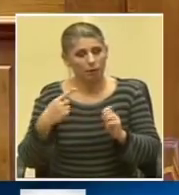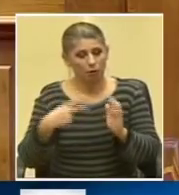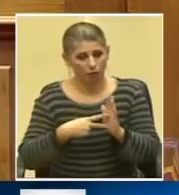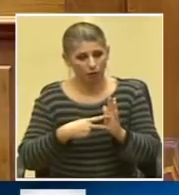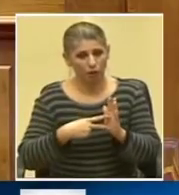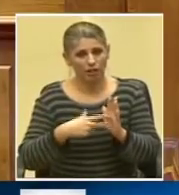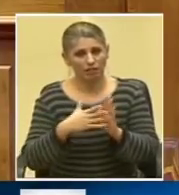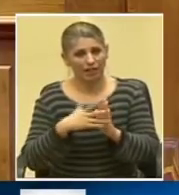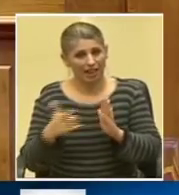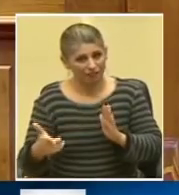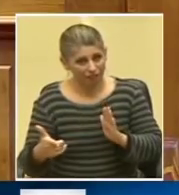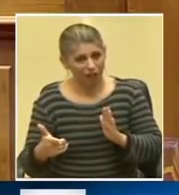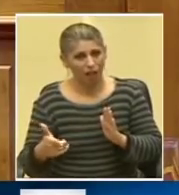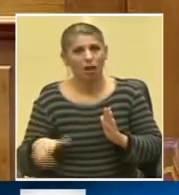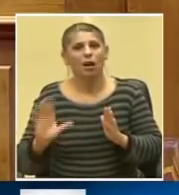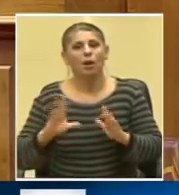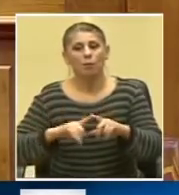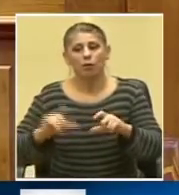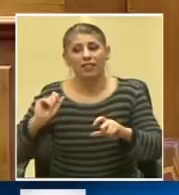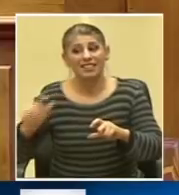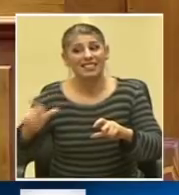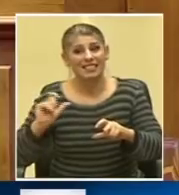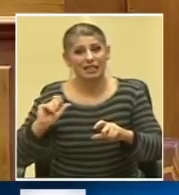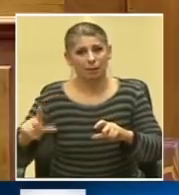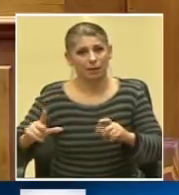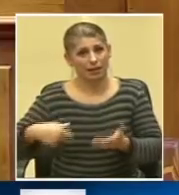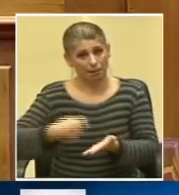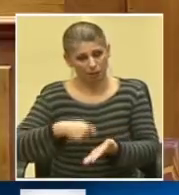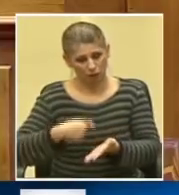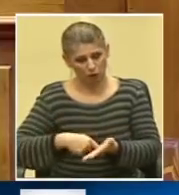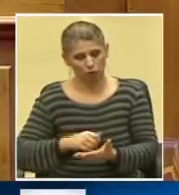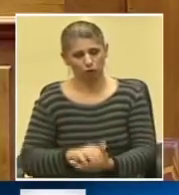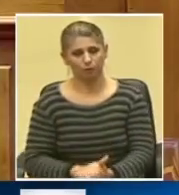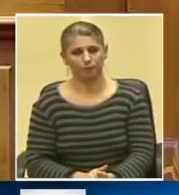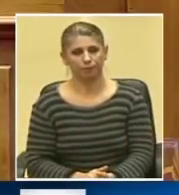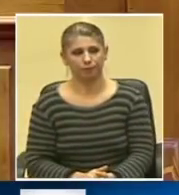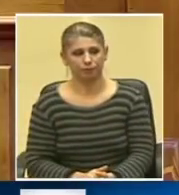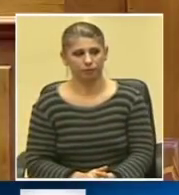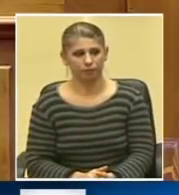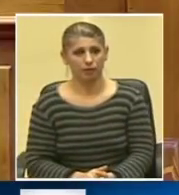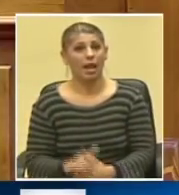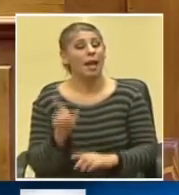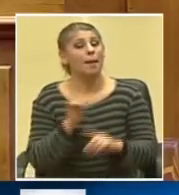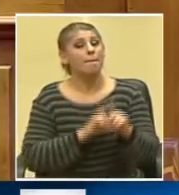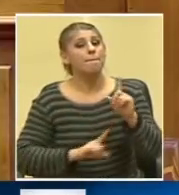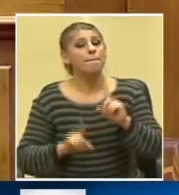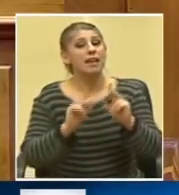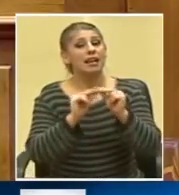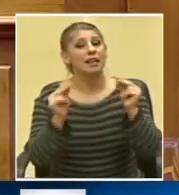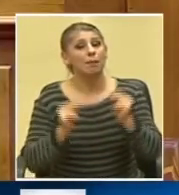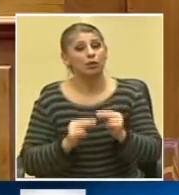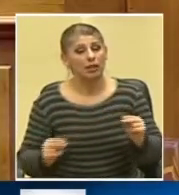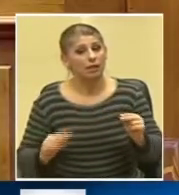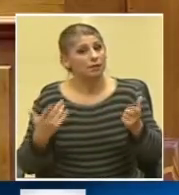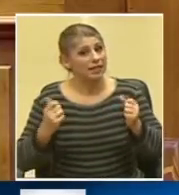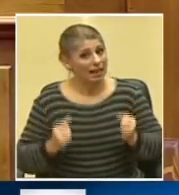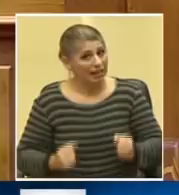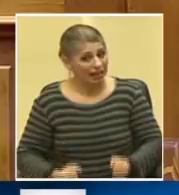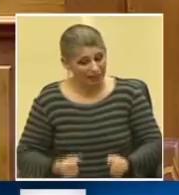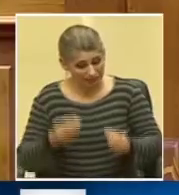που δεν πήγανε οι κλήσεις για τις εισφορές. Ποια είναι τα αποτελέσματα λοιπόν, αν κάτσει κανένας και